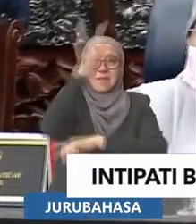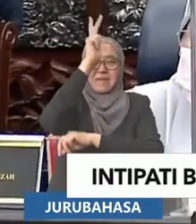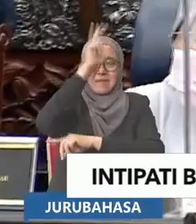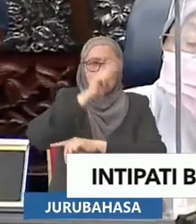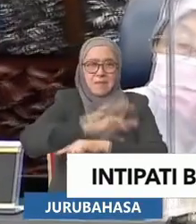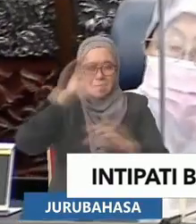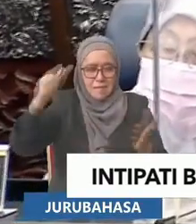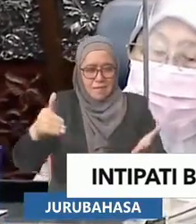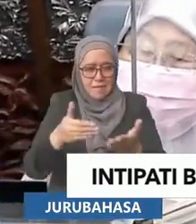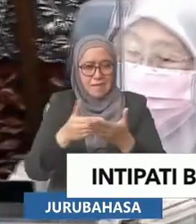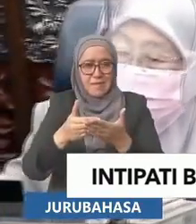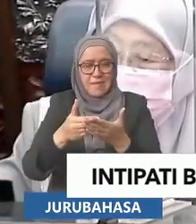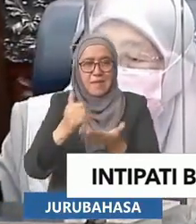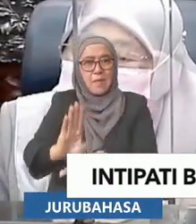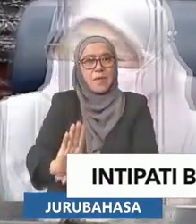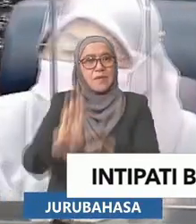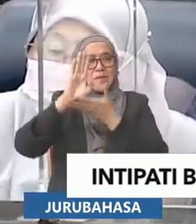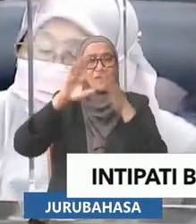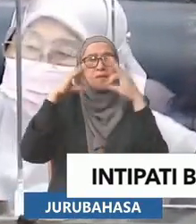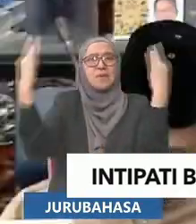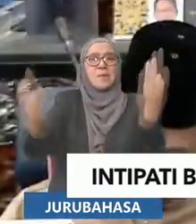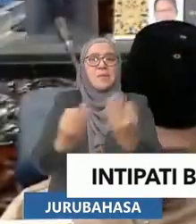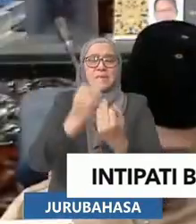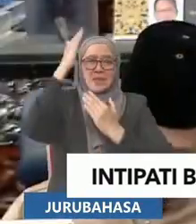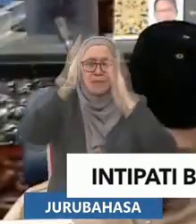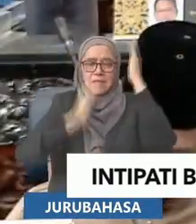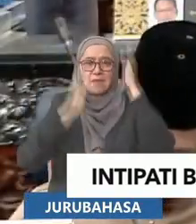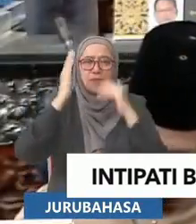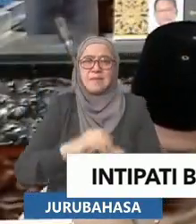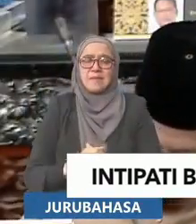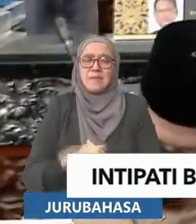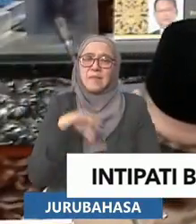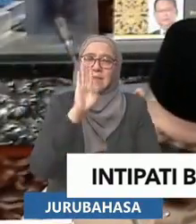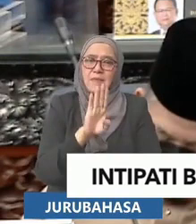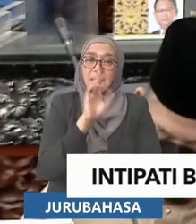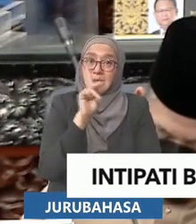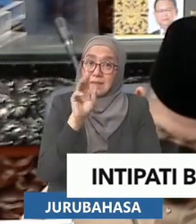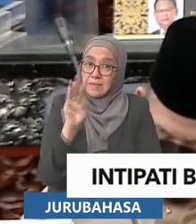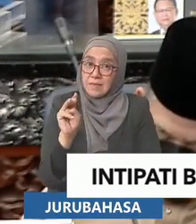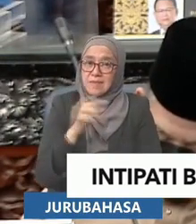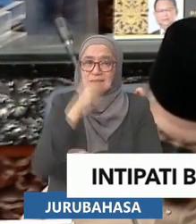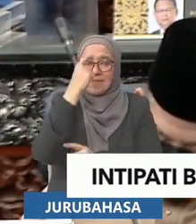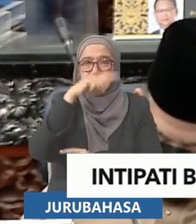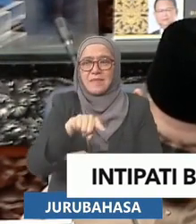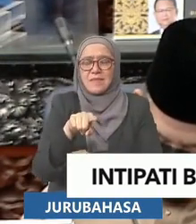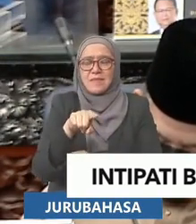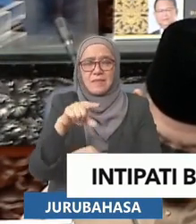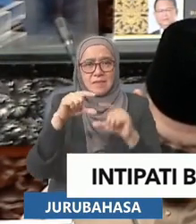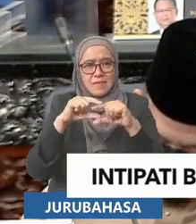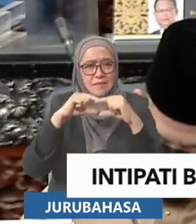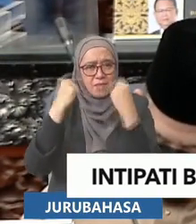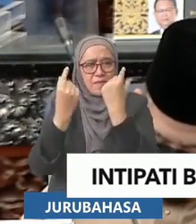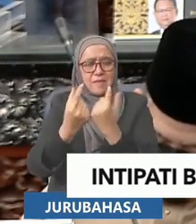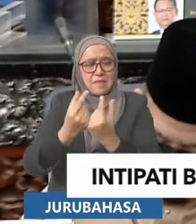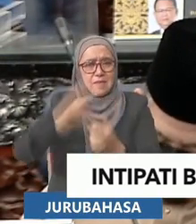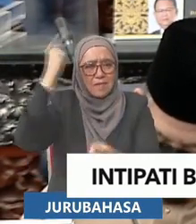lebih bermakna baja 22 dirangkai setelah 80cc Sumbang saran bersama semua lagi paling merentasi doktrin